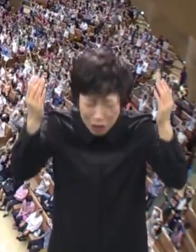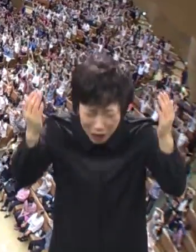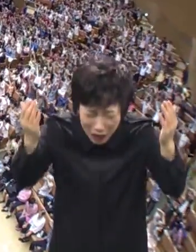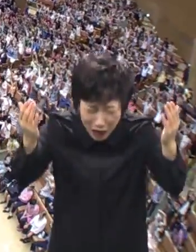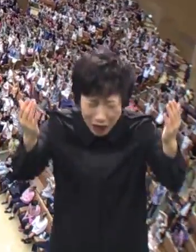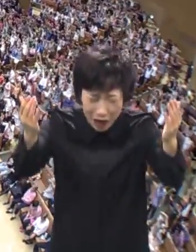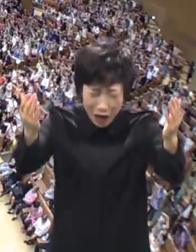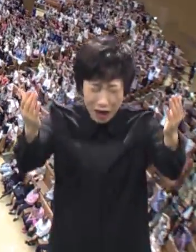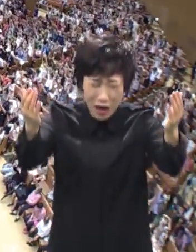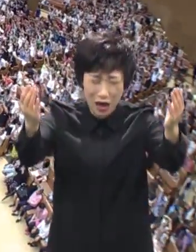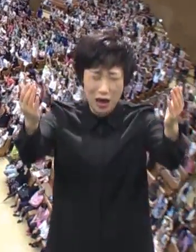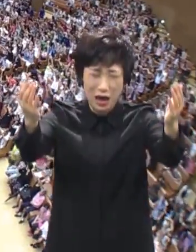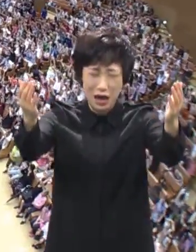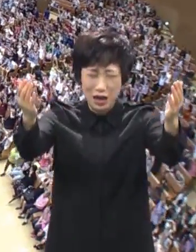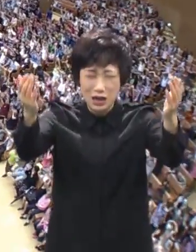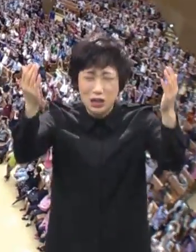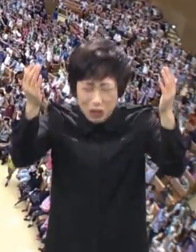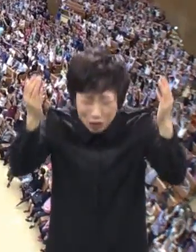주여!